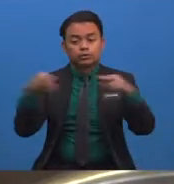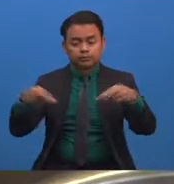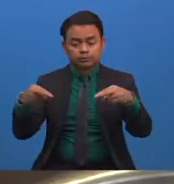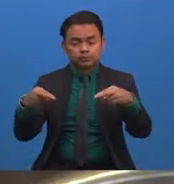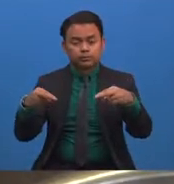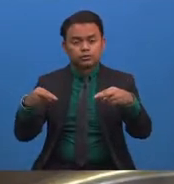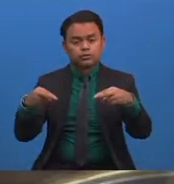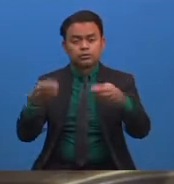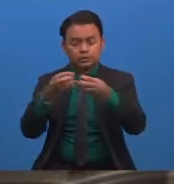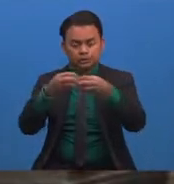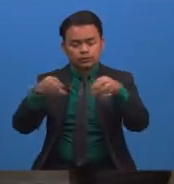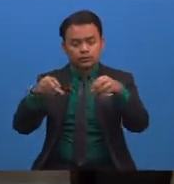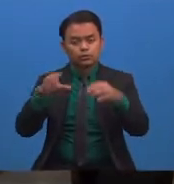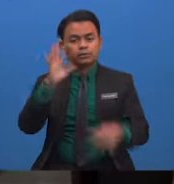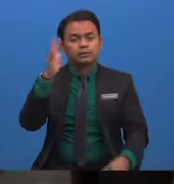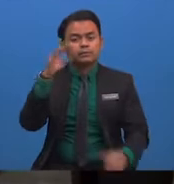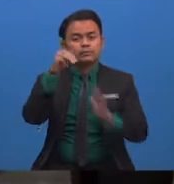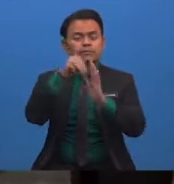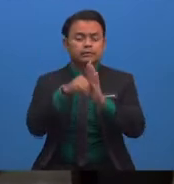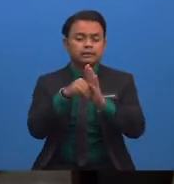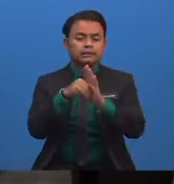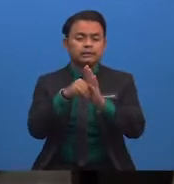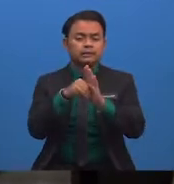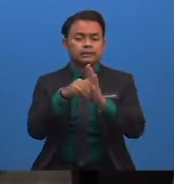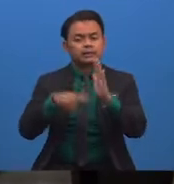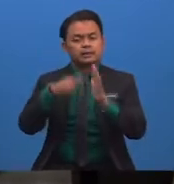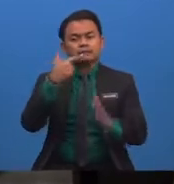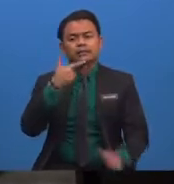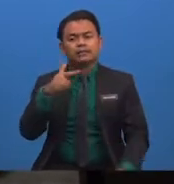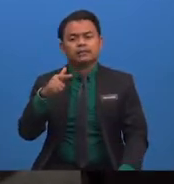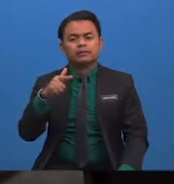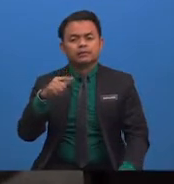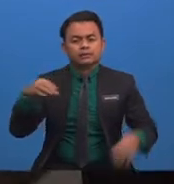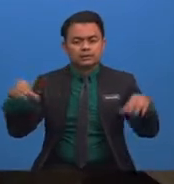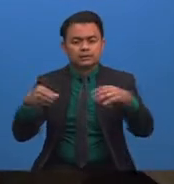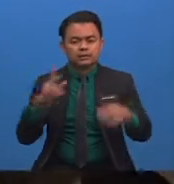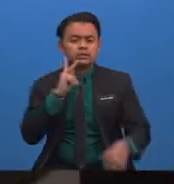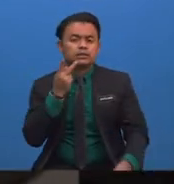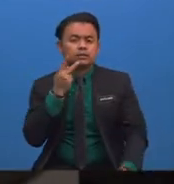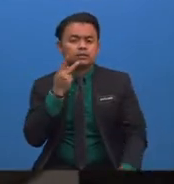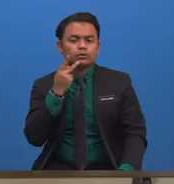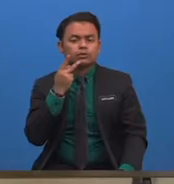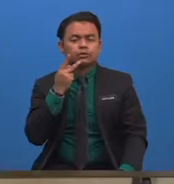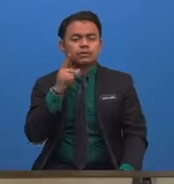minit, iaitu lebih lama berbanding tempoh mencelur kangkung yang hanya 1